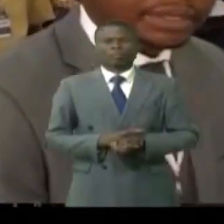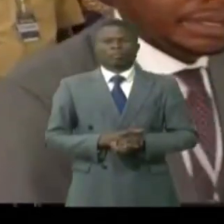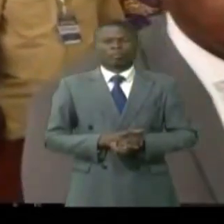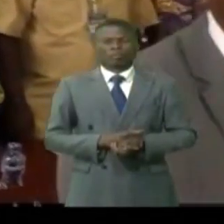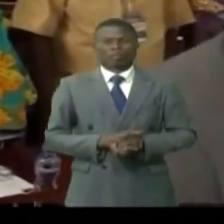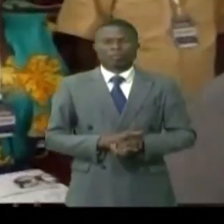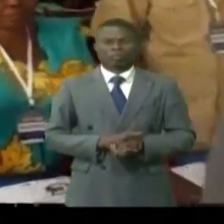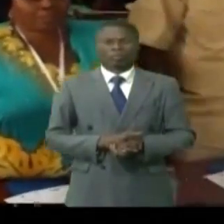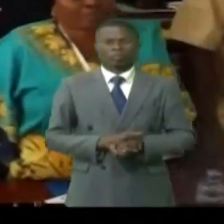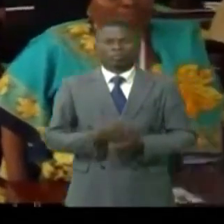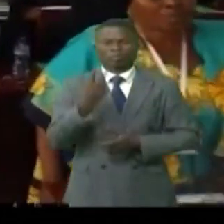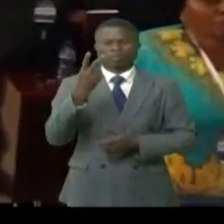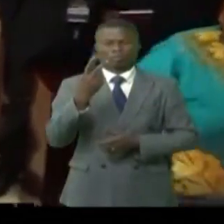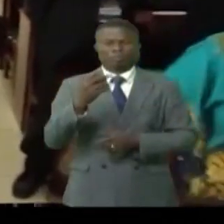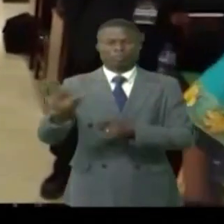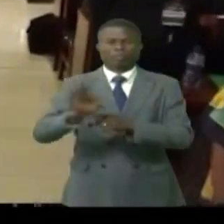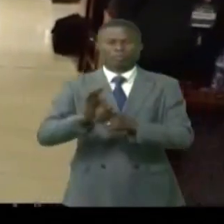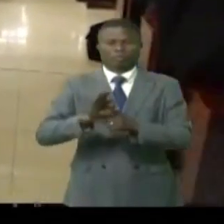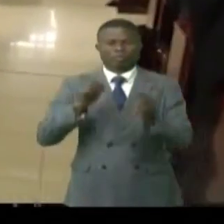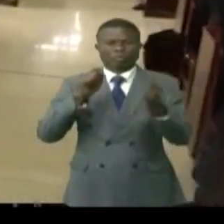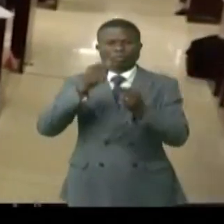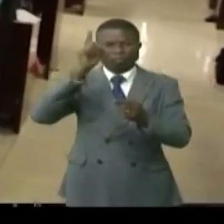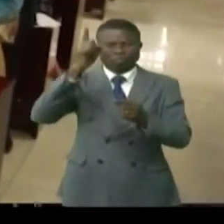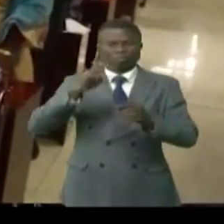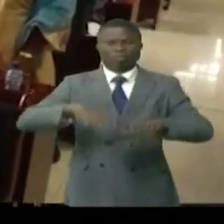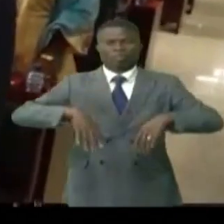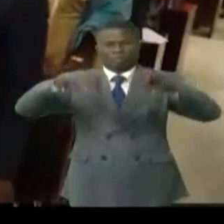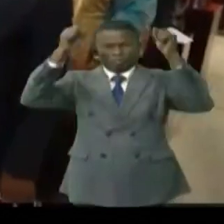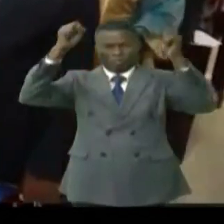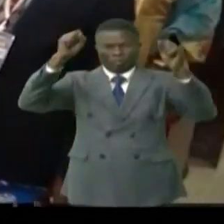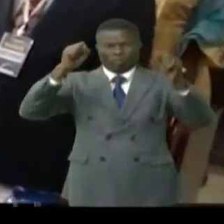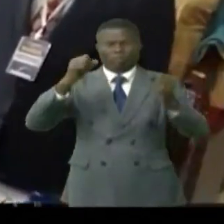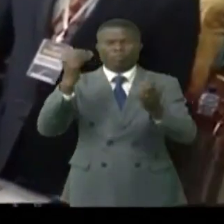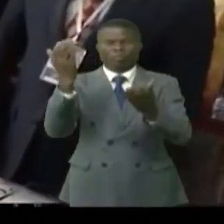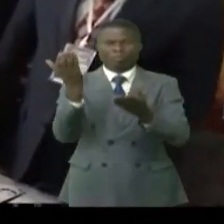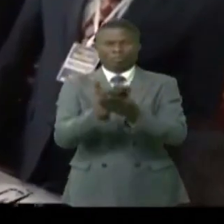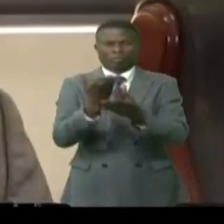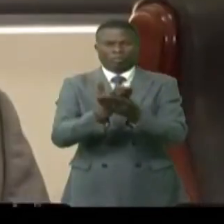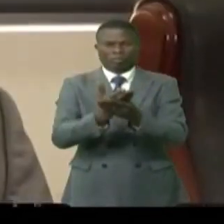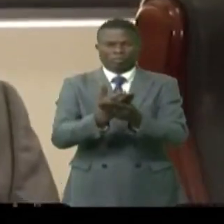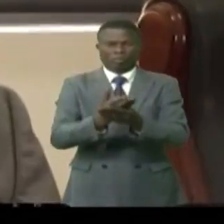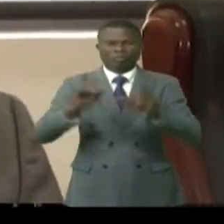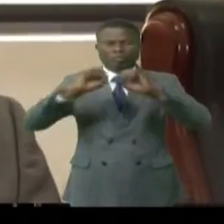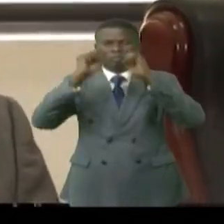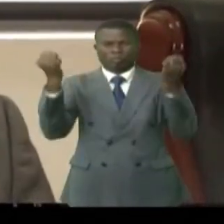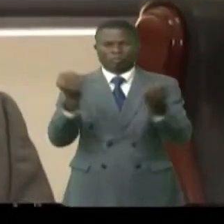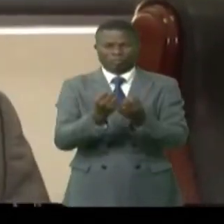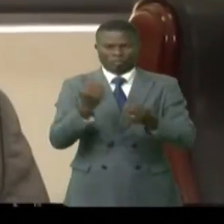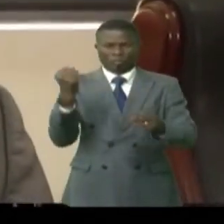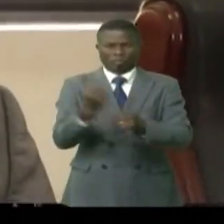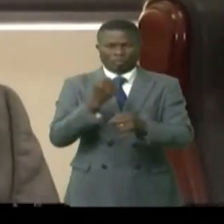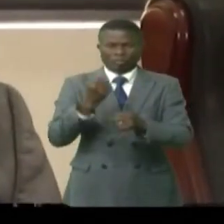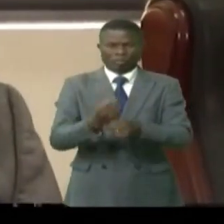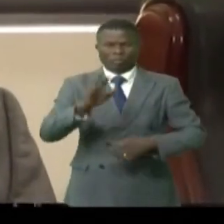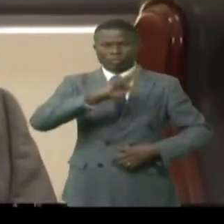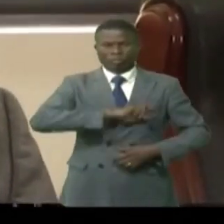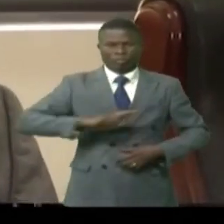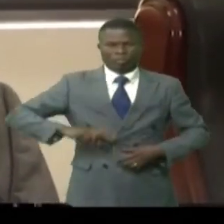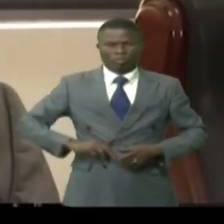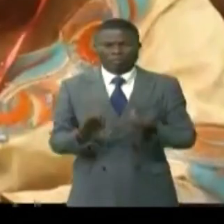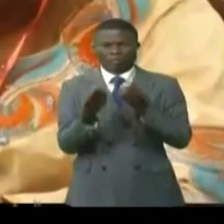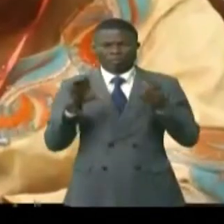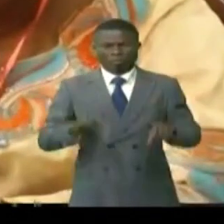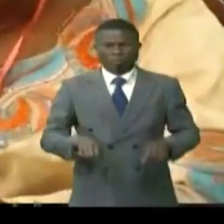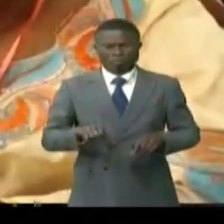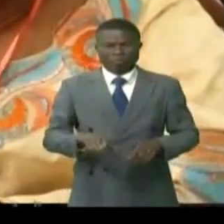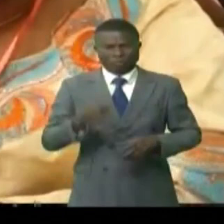Cet atelier a comme objectif global la validation du registre d'immatriculation des sociétés coopératives en RDC, ce